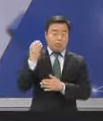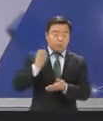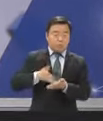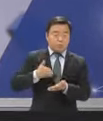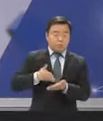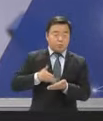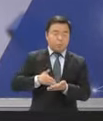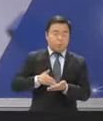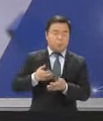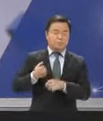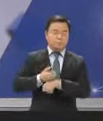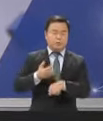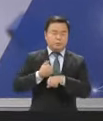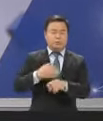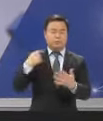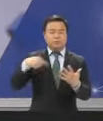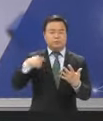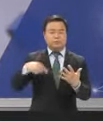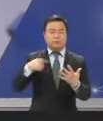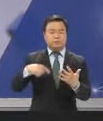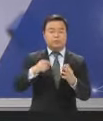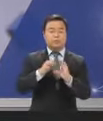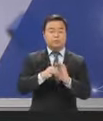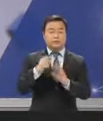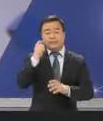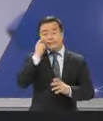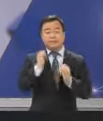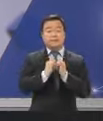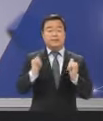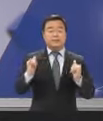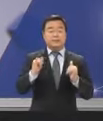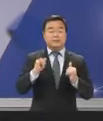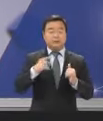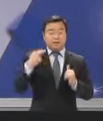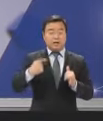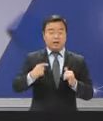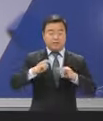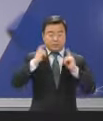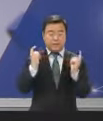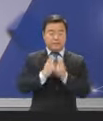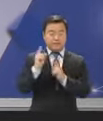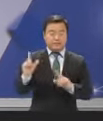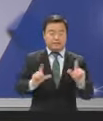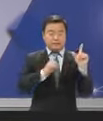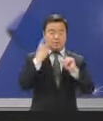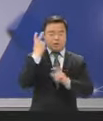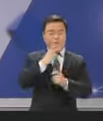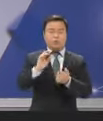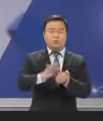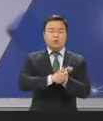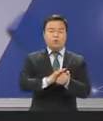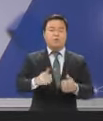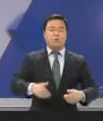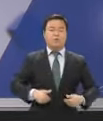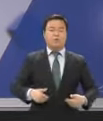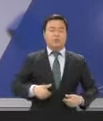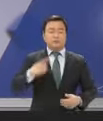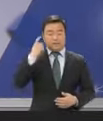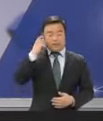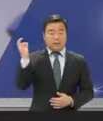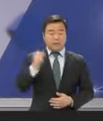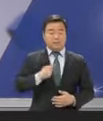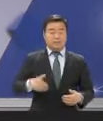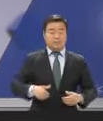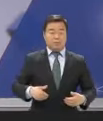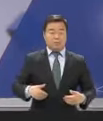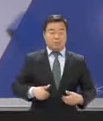가르쳐줘서 우리가 연예인이라고 하더라도 사적인 영역은 보호를 해줘야 되겠구나 이런 생각을 기본적으로 가져야 되고 언론